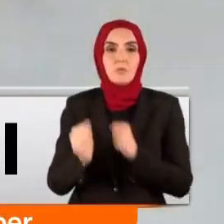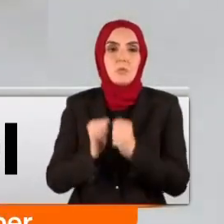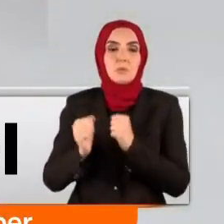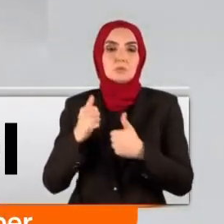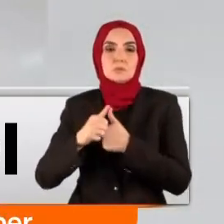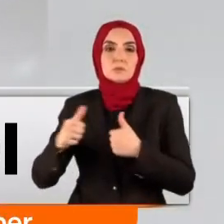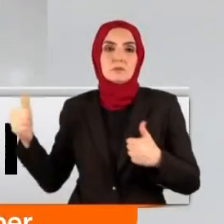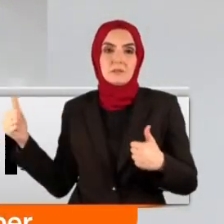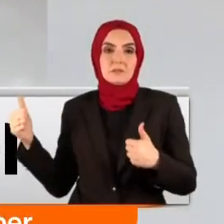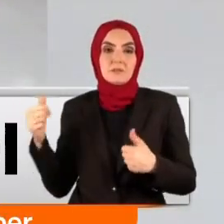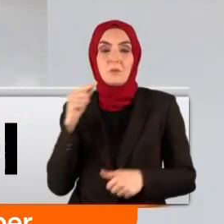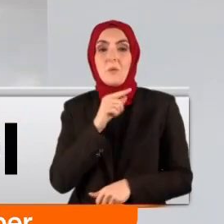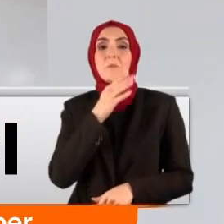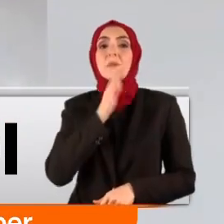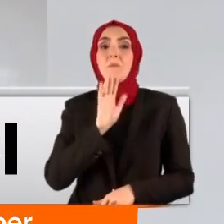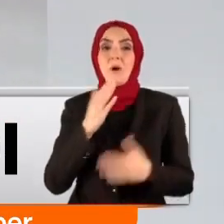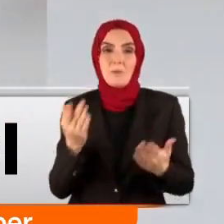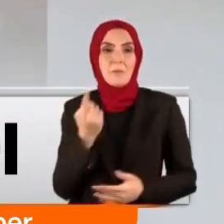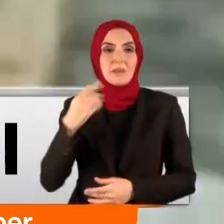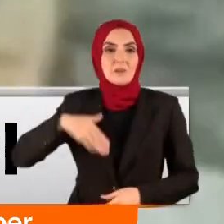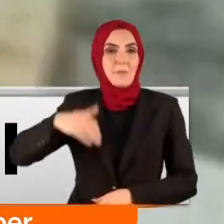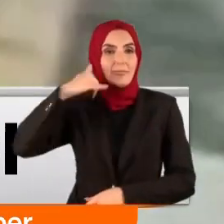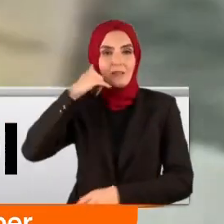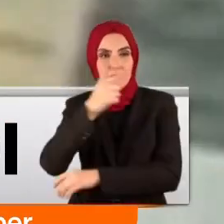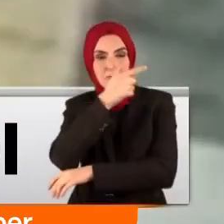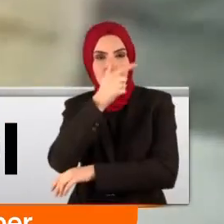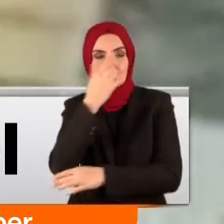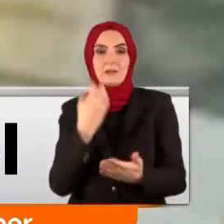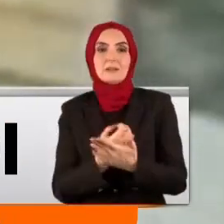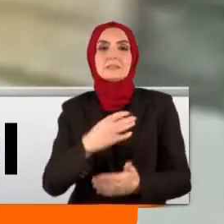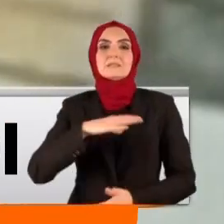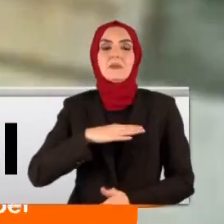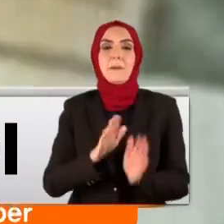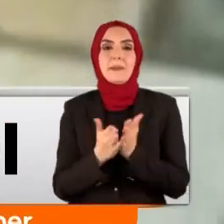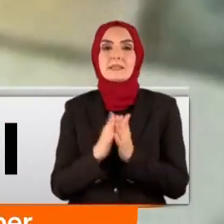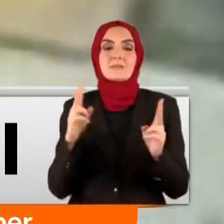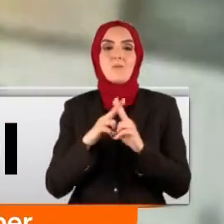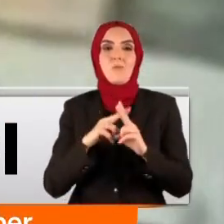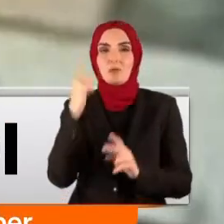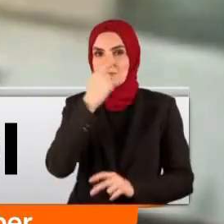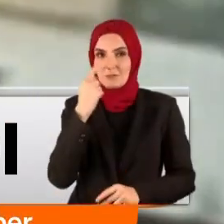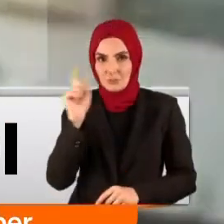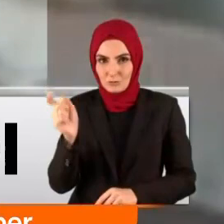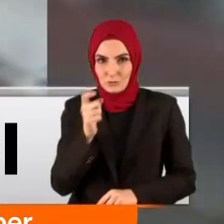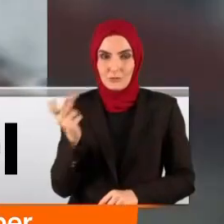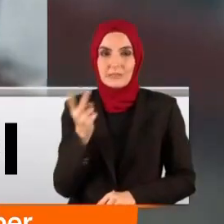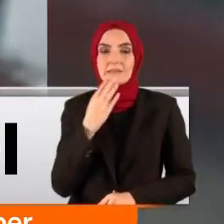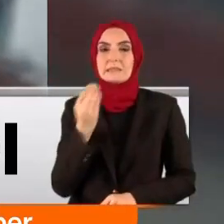cep telefonu kamerası her şeyi kaydetmişti. Mersin polisi eşkalini belirlediği iki gencin peşine